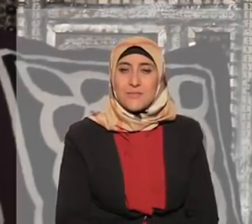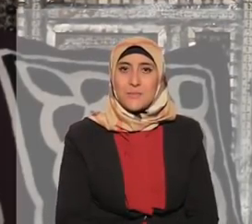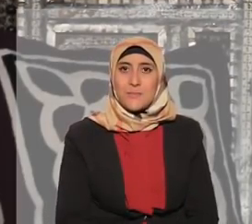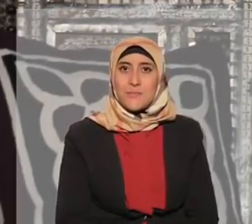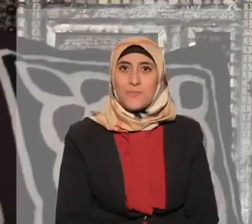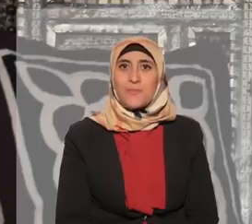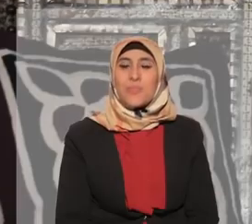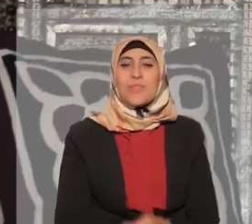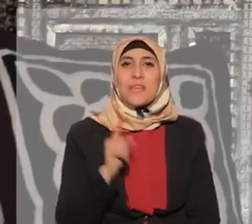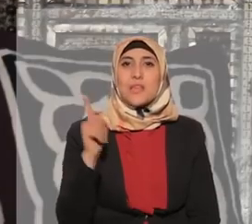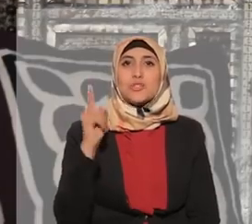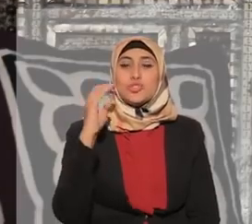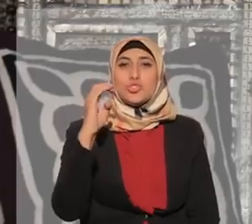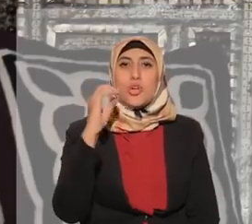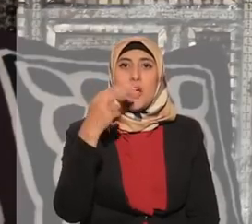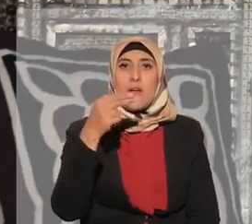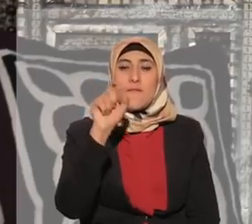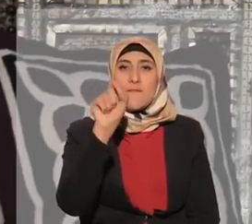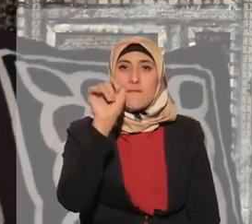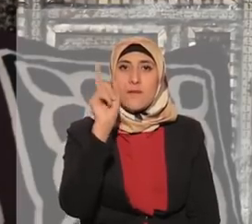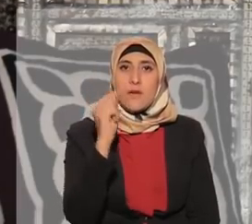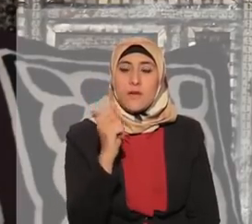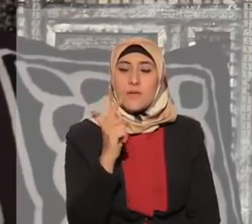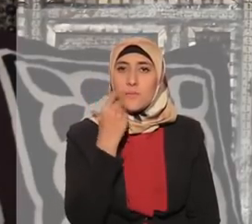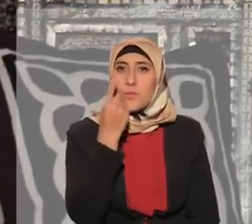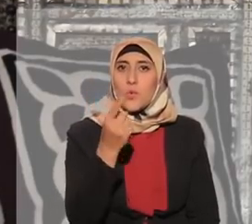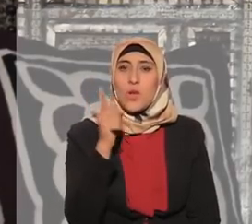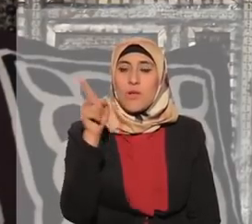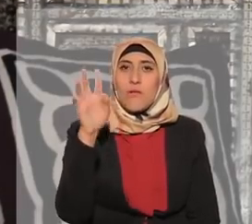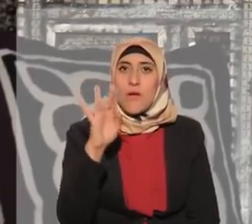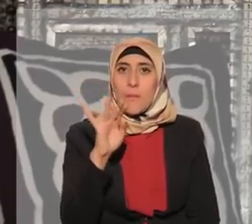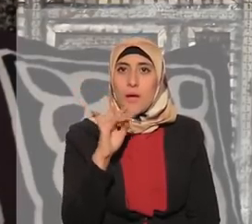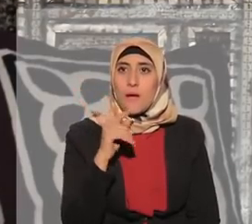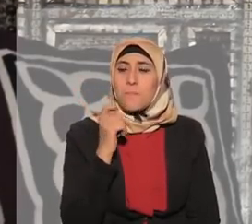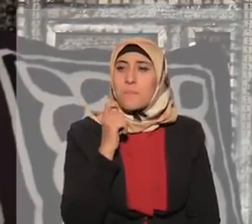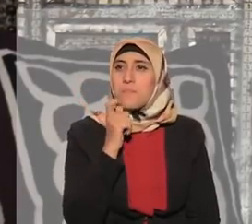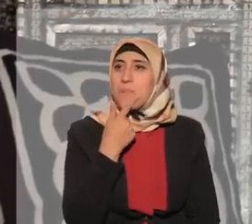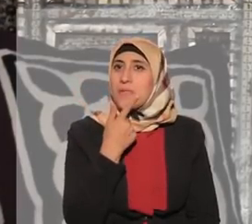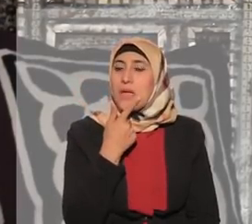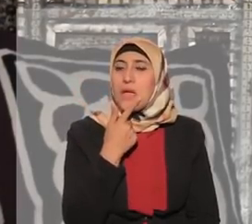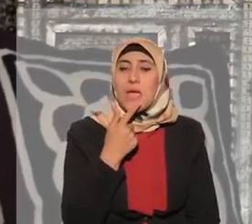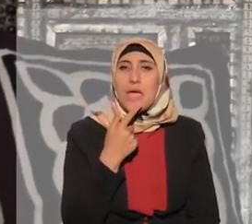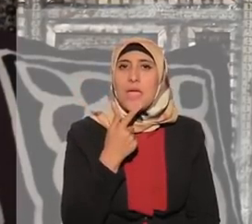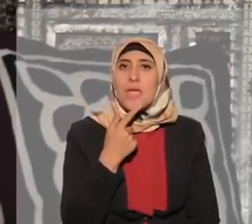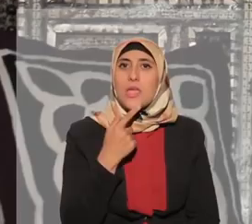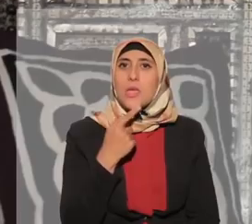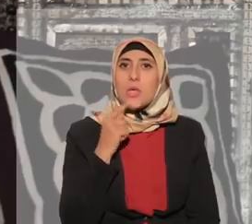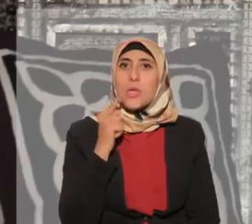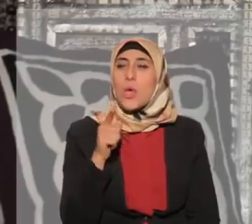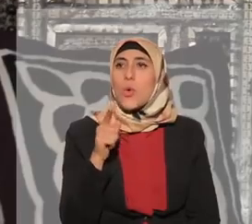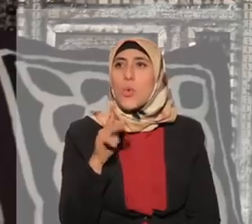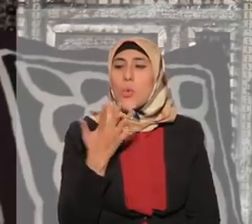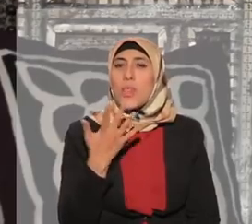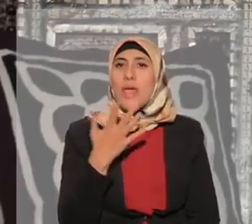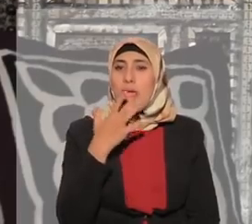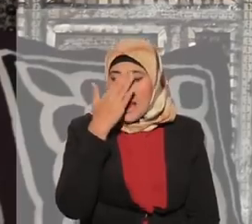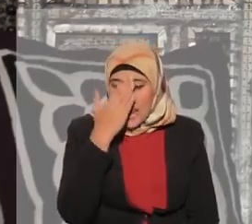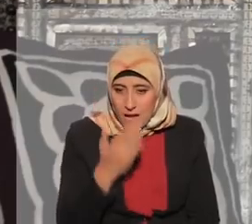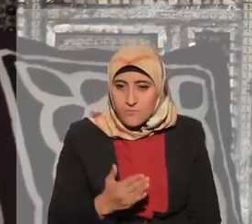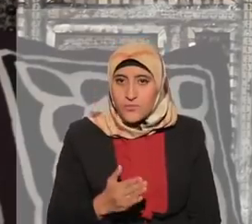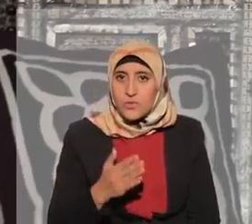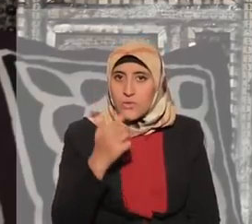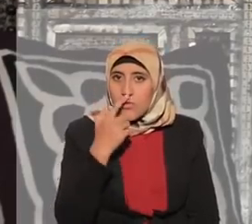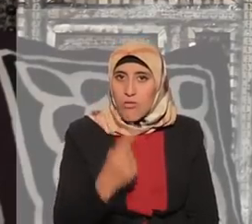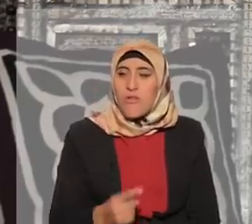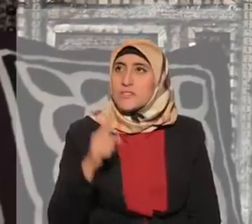فقال جعفر بن سليمان للسيدة رابعة العدوية، متى يكون العبد راضيا عن الله؟ أنت معيارك ما